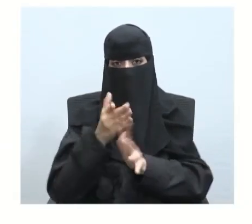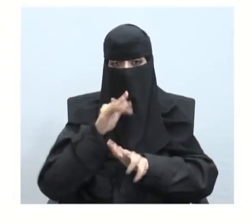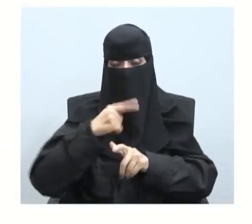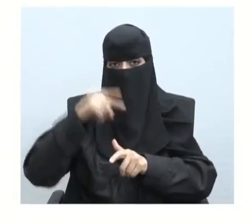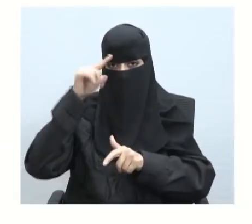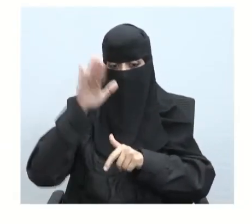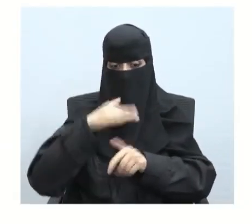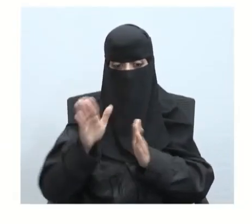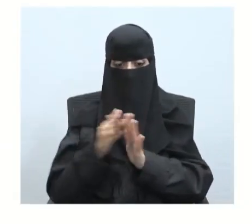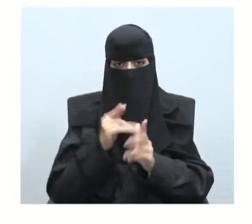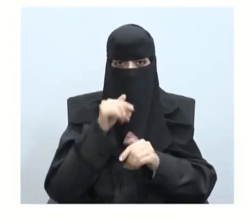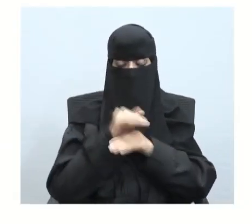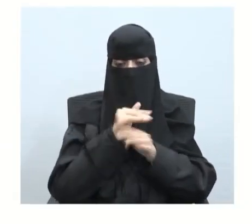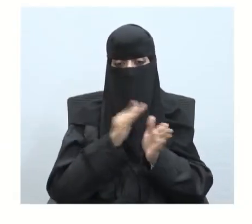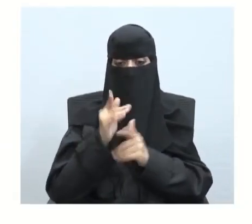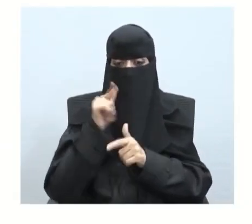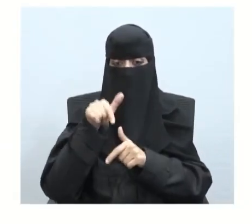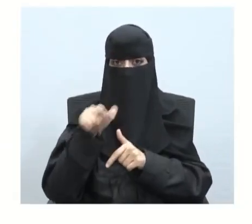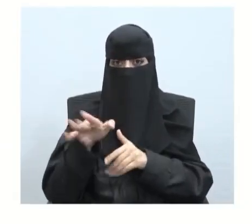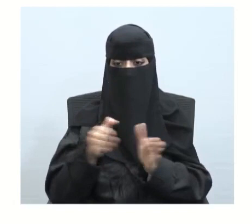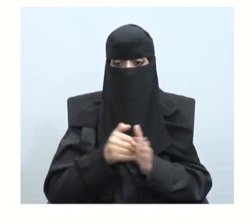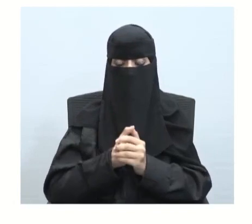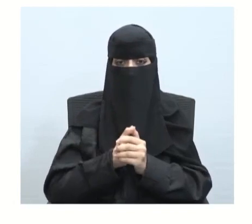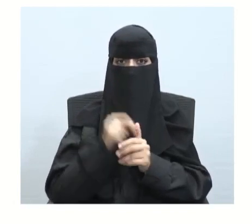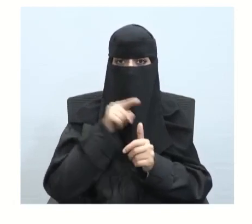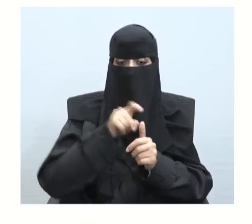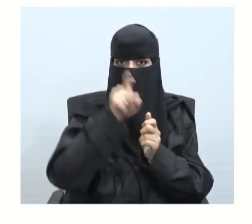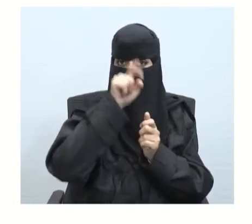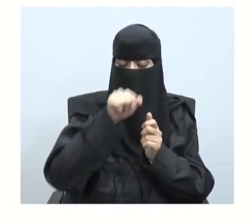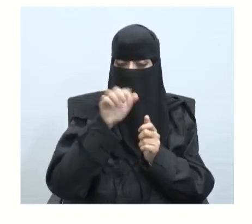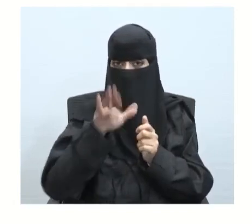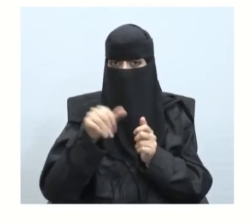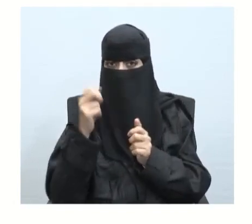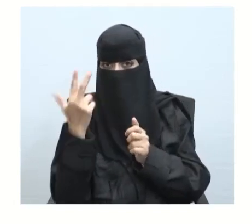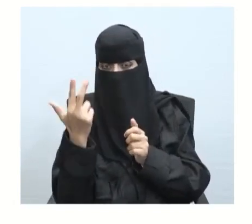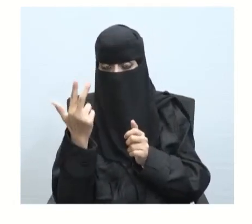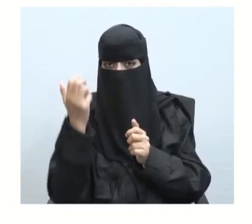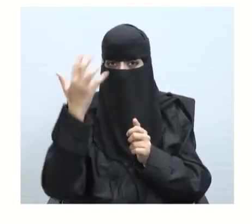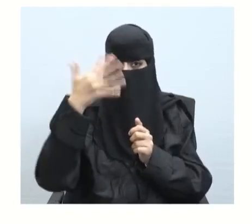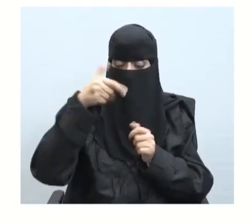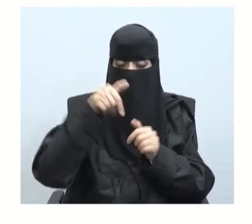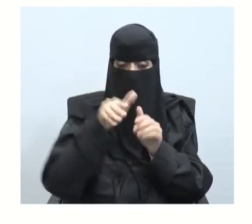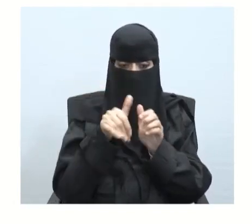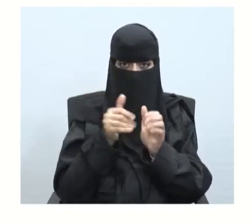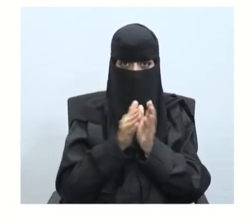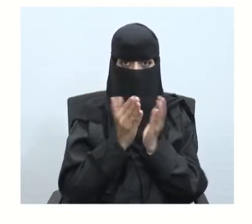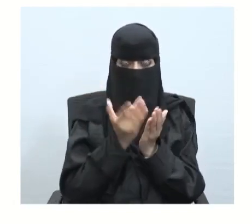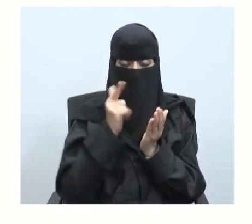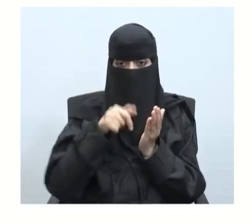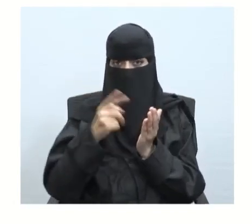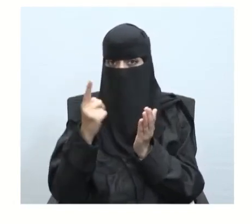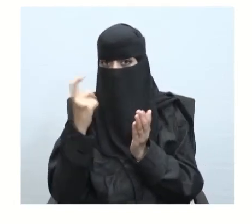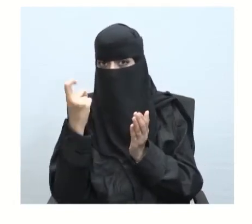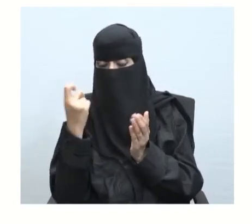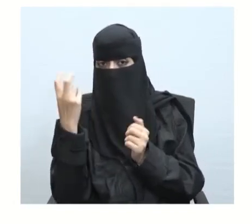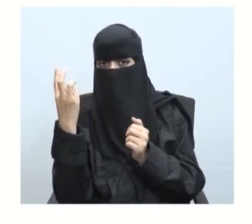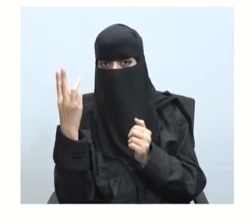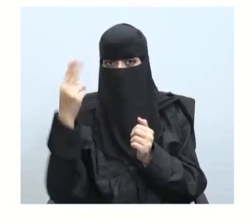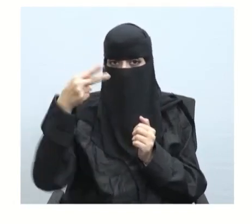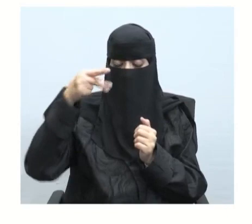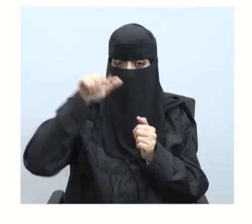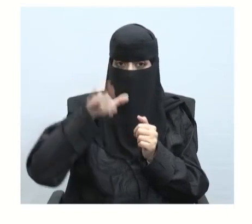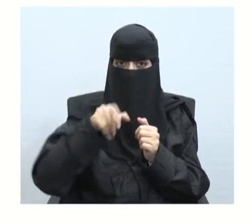الامثله لما درسناه هنا في سؤال 58 افتح الكتاب معي في صفحه 123